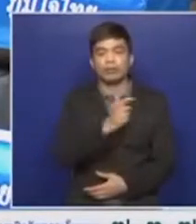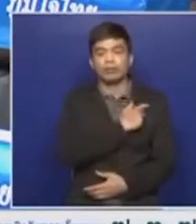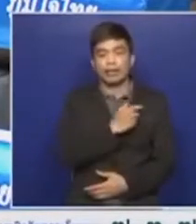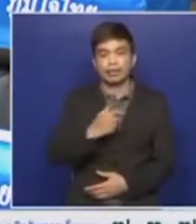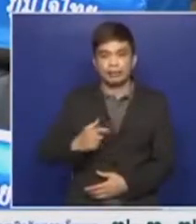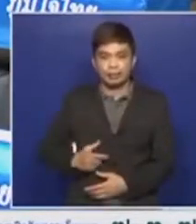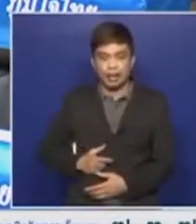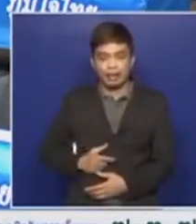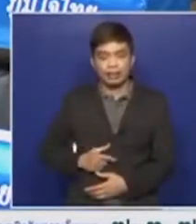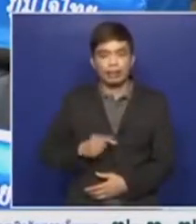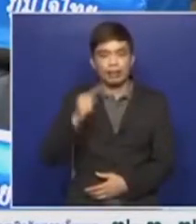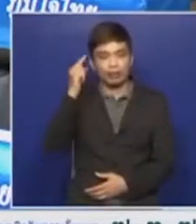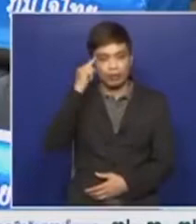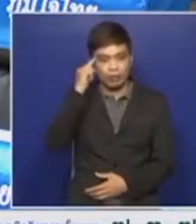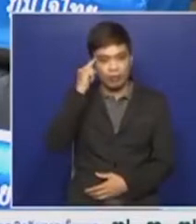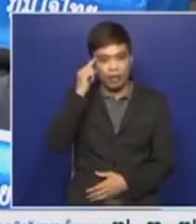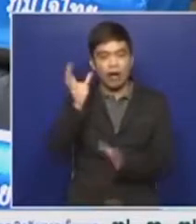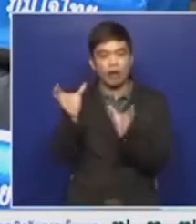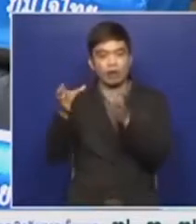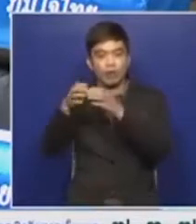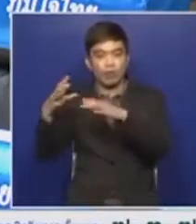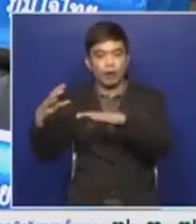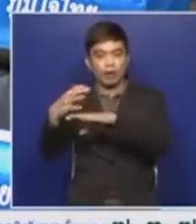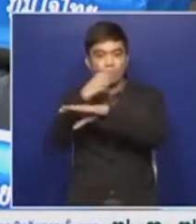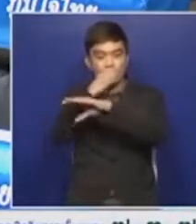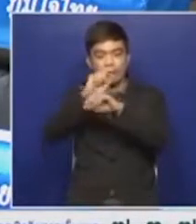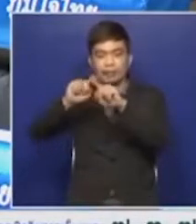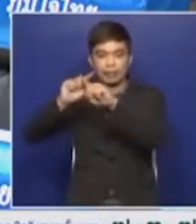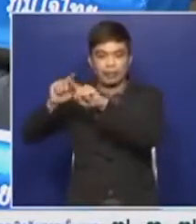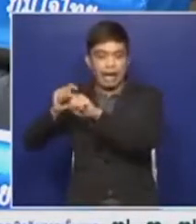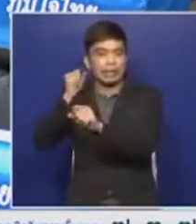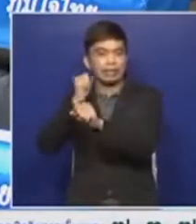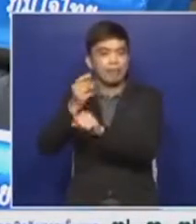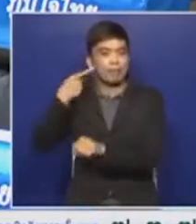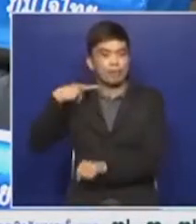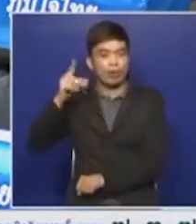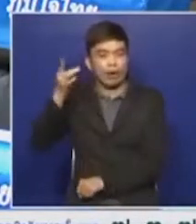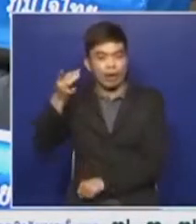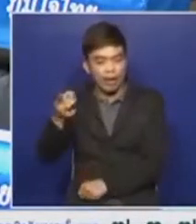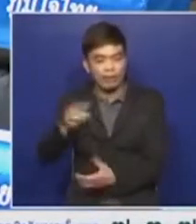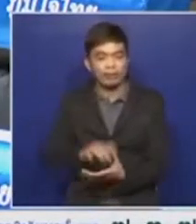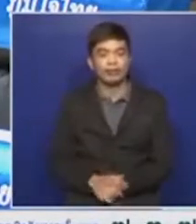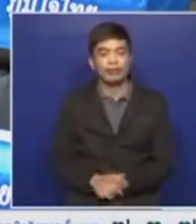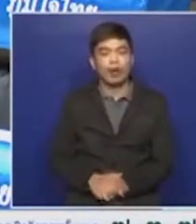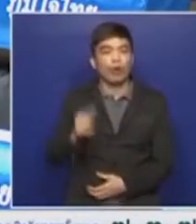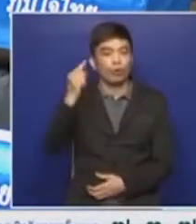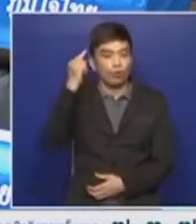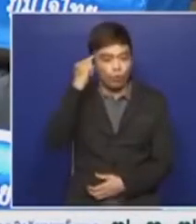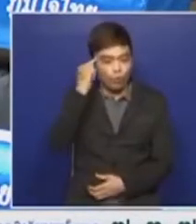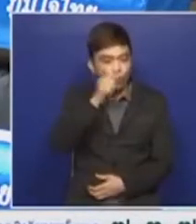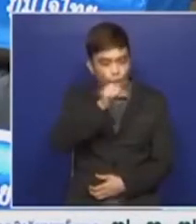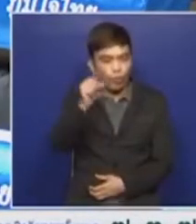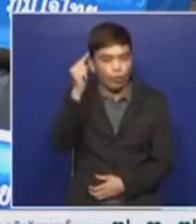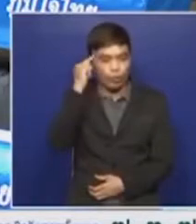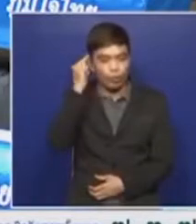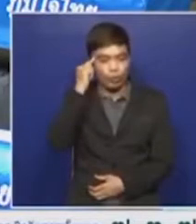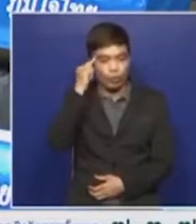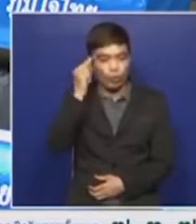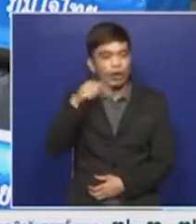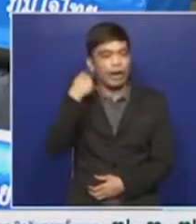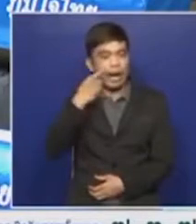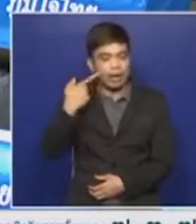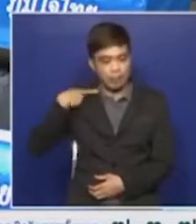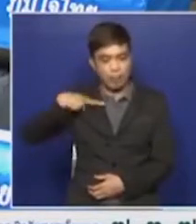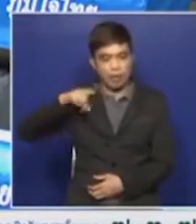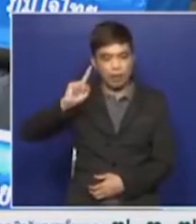ได้ถูกรัฐและกลุ่มการเมืองใช้เป็นข้ออ้างเพื่อทำอะไรบ้างพวกเขารู้ว่าใครได้ประโยชน์